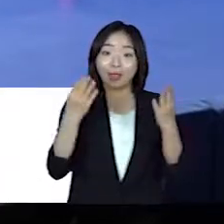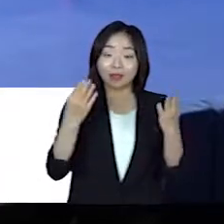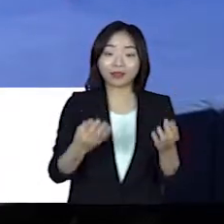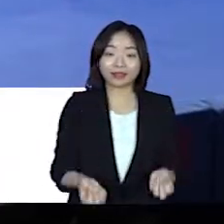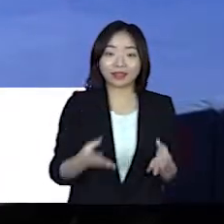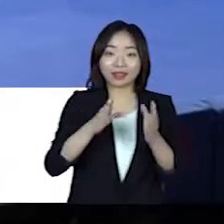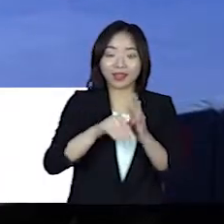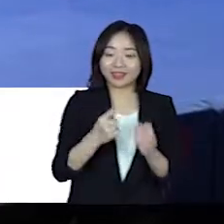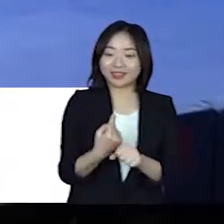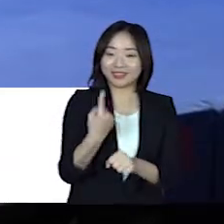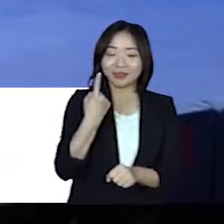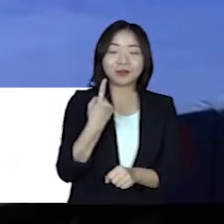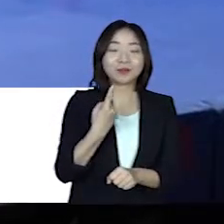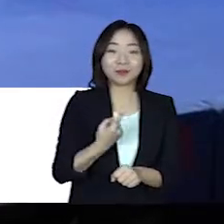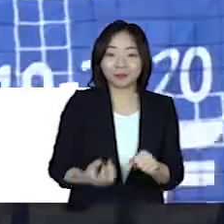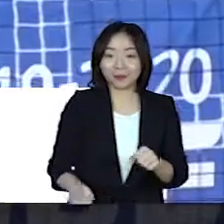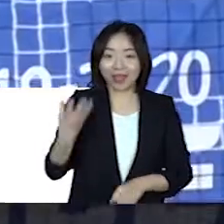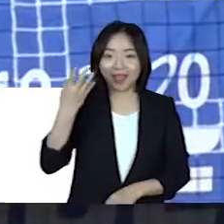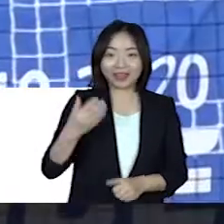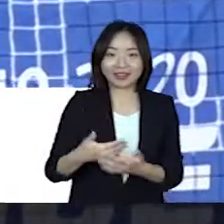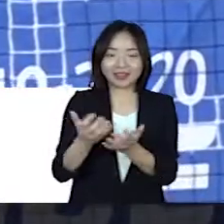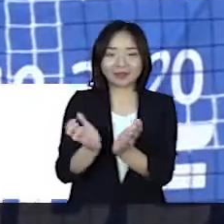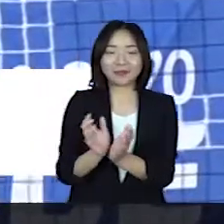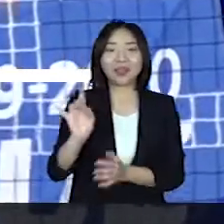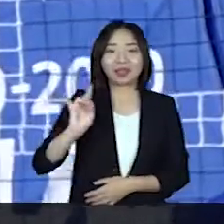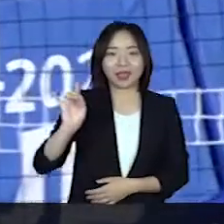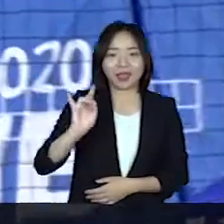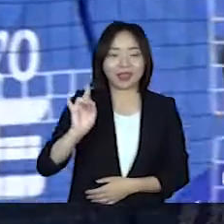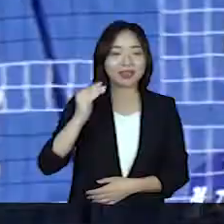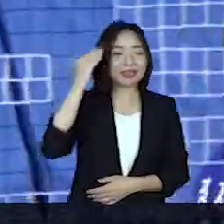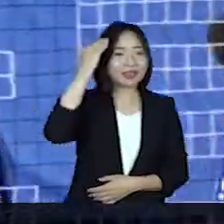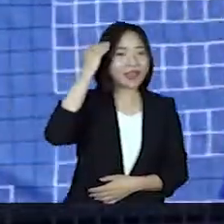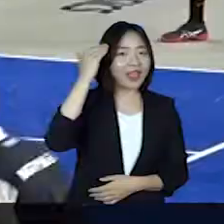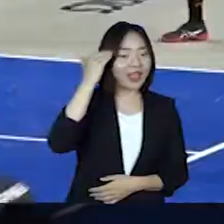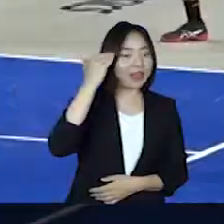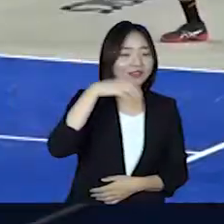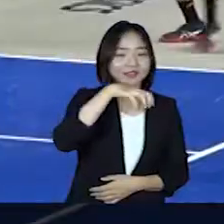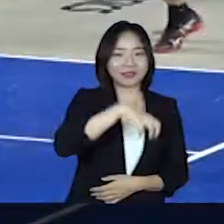지난 시즌 우승팀인 현대캐피탈과 대한항공의 박빙 승부로